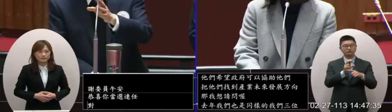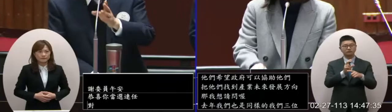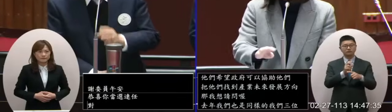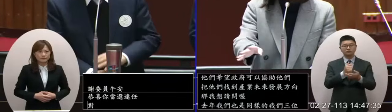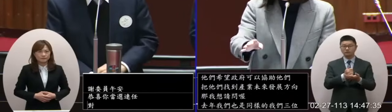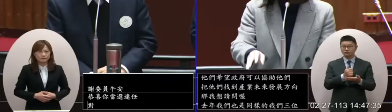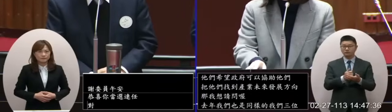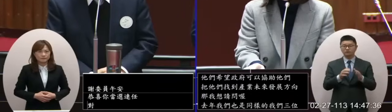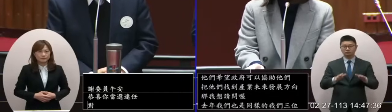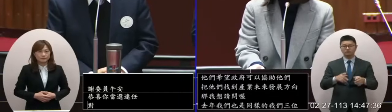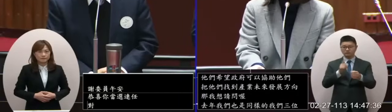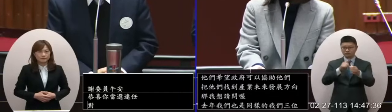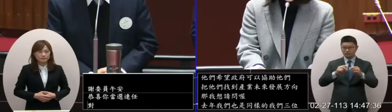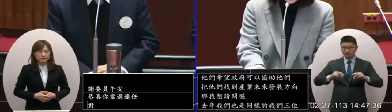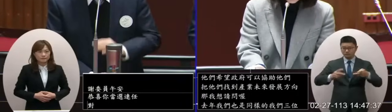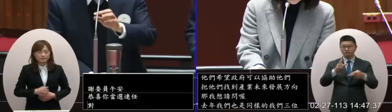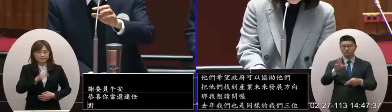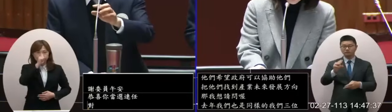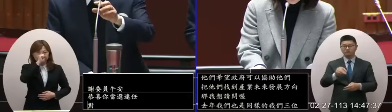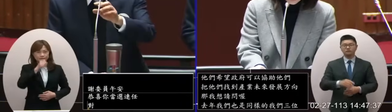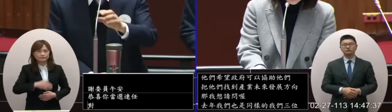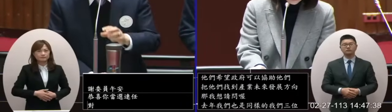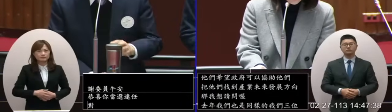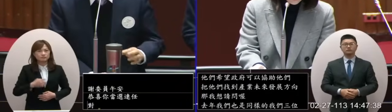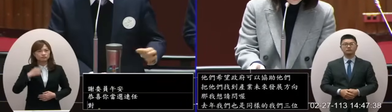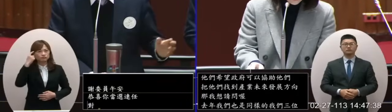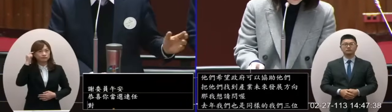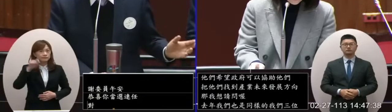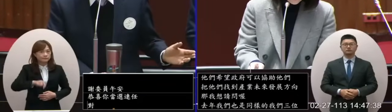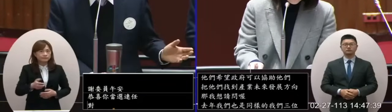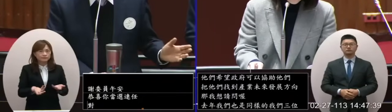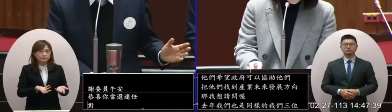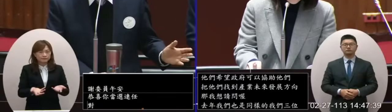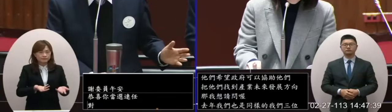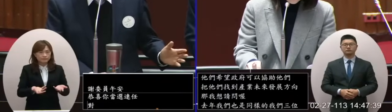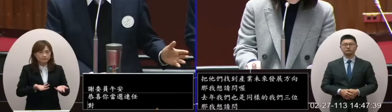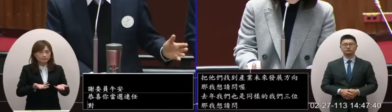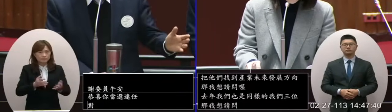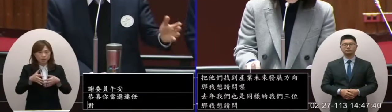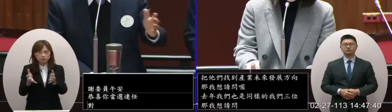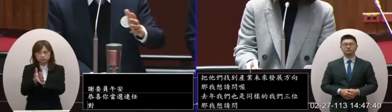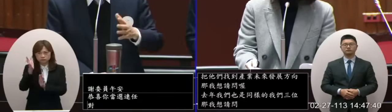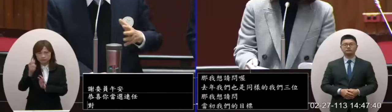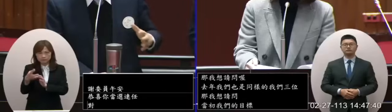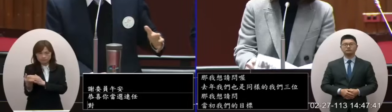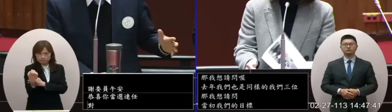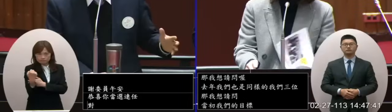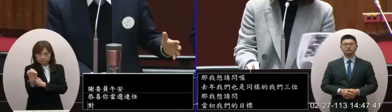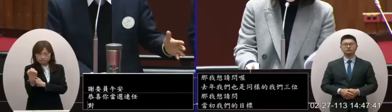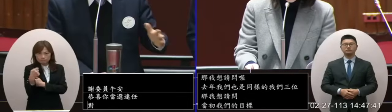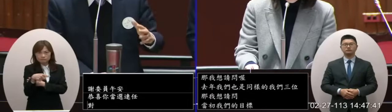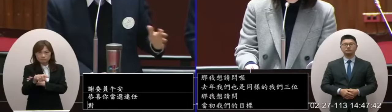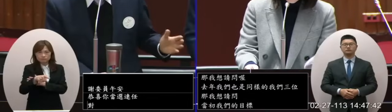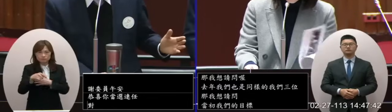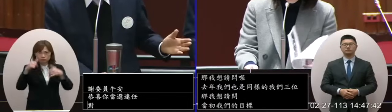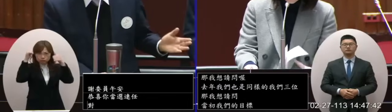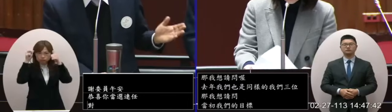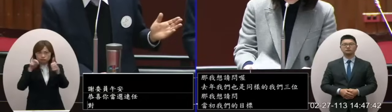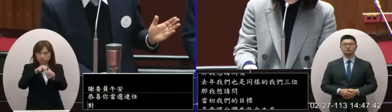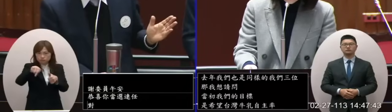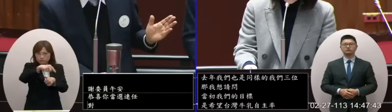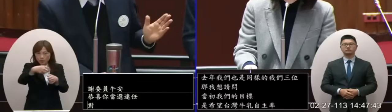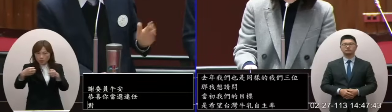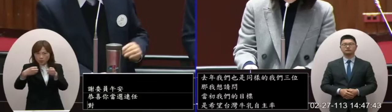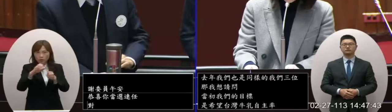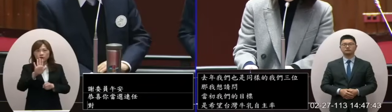为止，你们的目标有没有改变？ 好， 选前选后。 我想这件事情，我们部长哦有积极的在跟酪农哦有做相关的讨